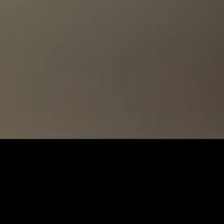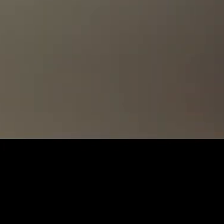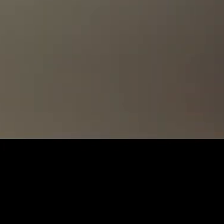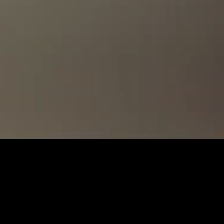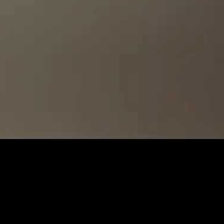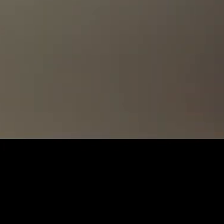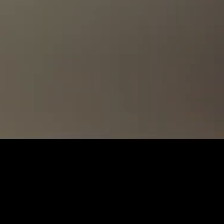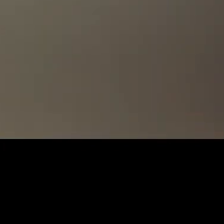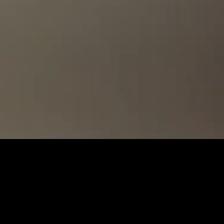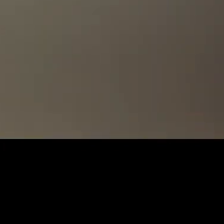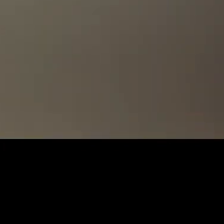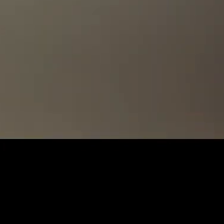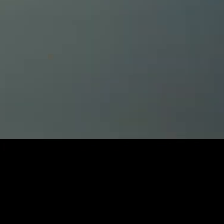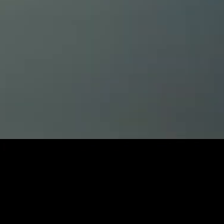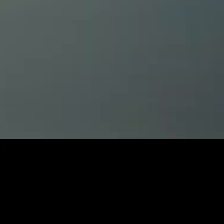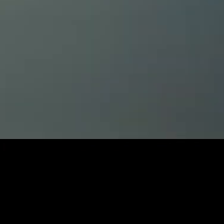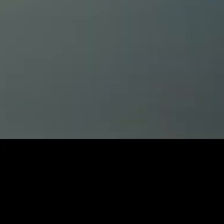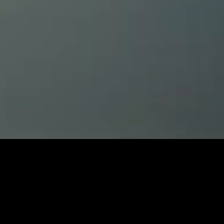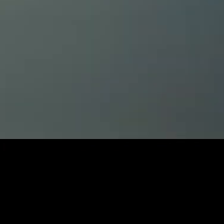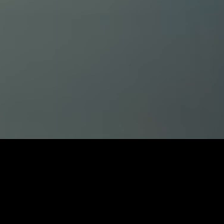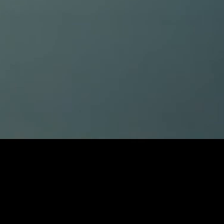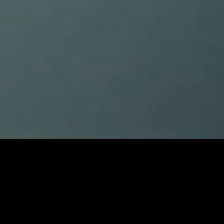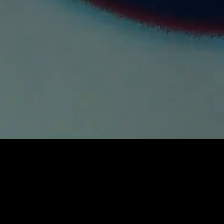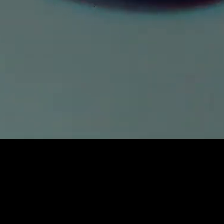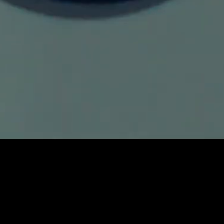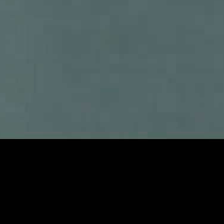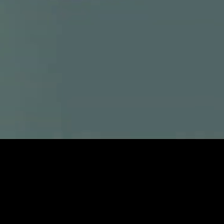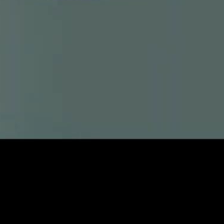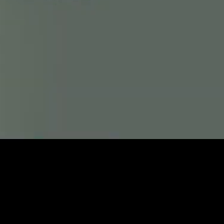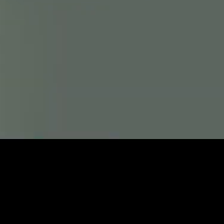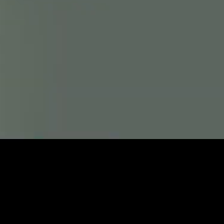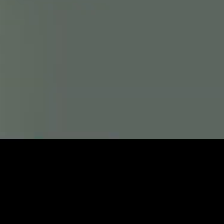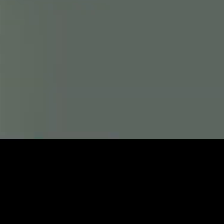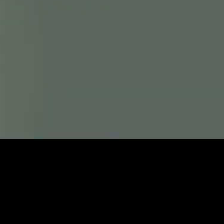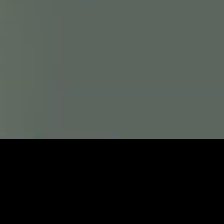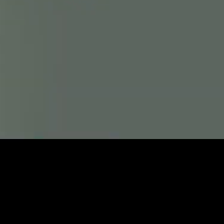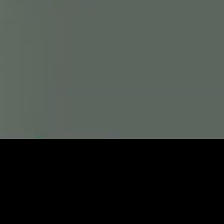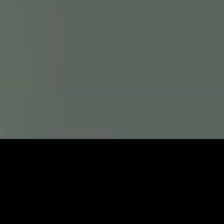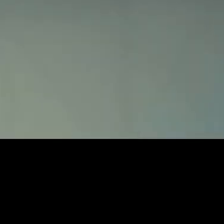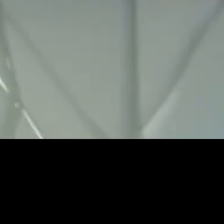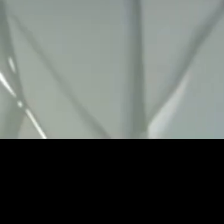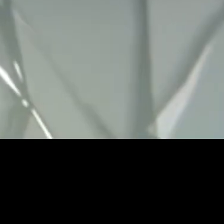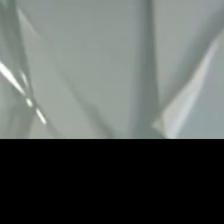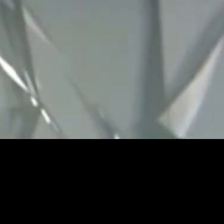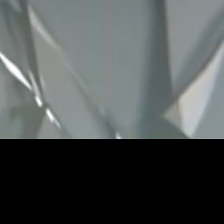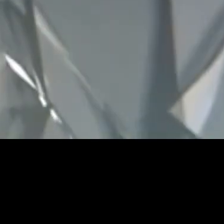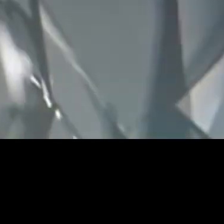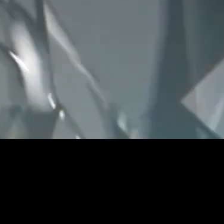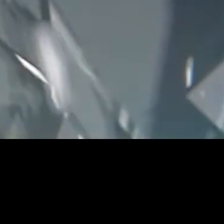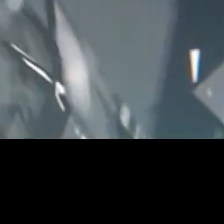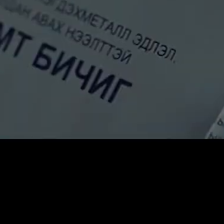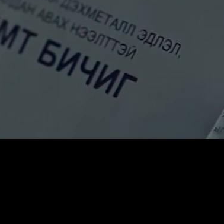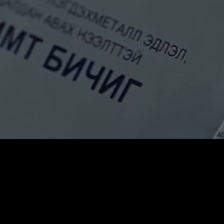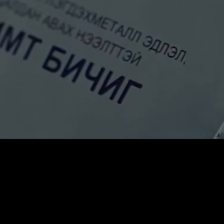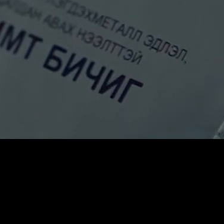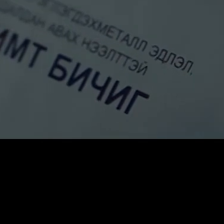нэвтрүүлвээс үнлэмж энэ тэнцвэр нь алдагдаж үнэт зүйлсийн шилэн бөмбөлөг бидний чинь өмнө өөрийн хагарах бол. Авилгадад заа